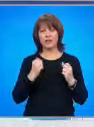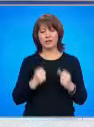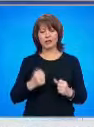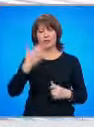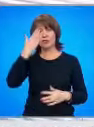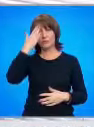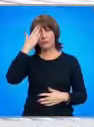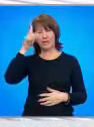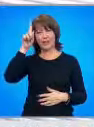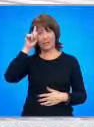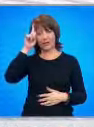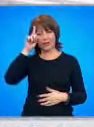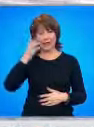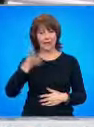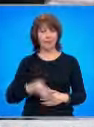при жените.